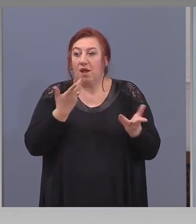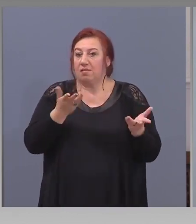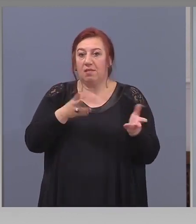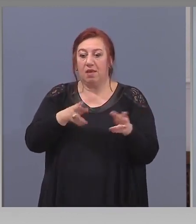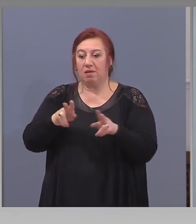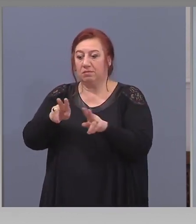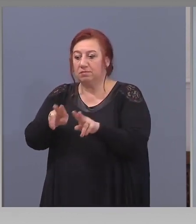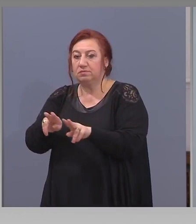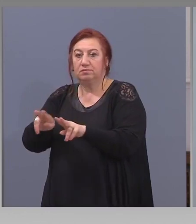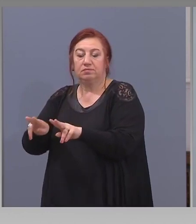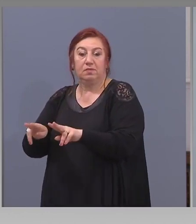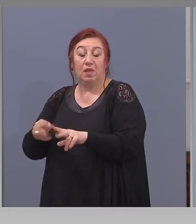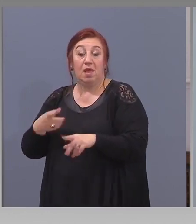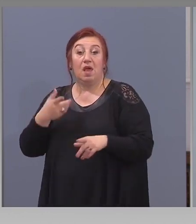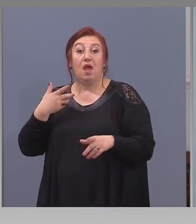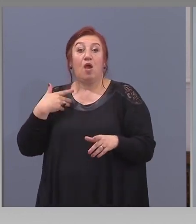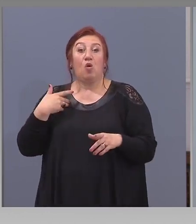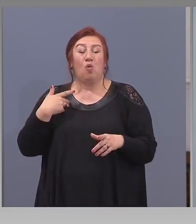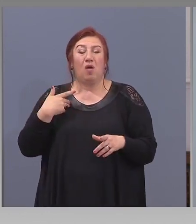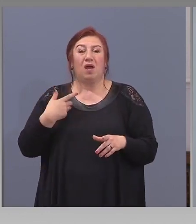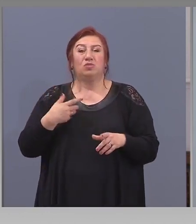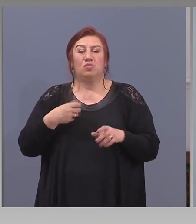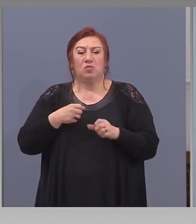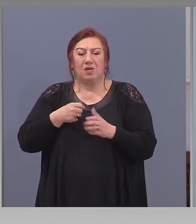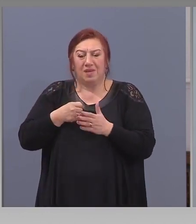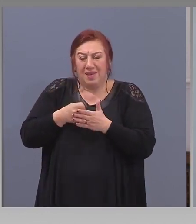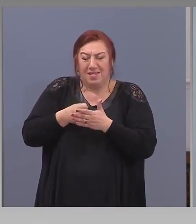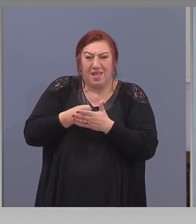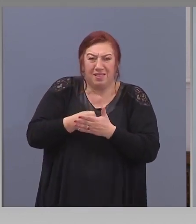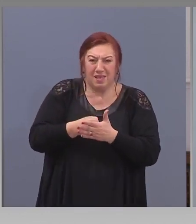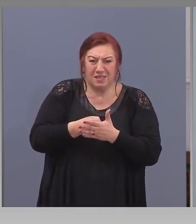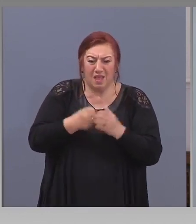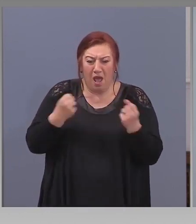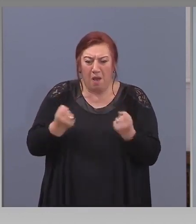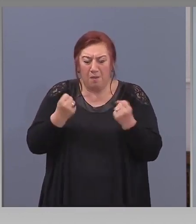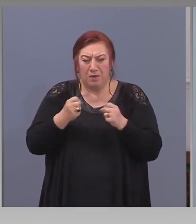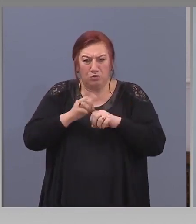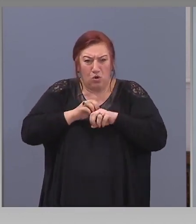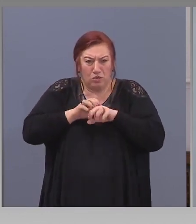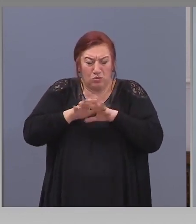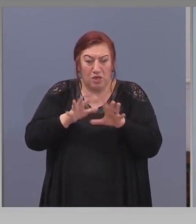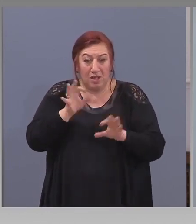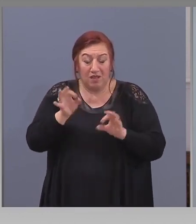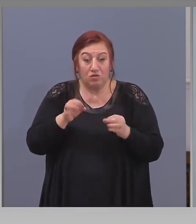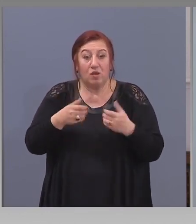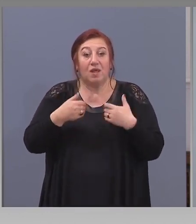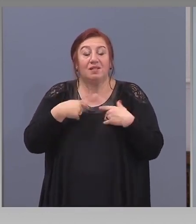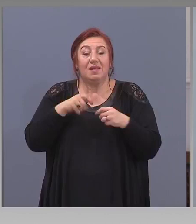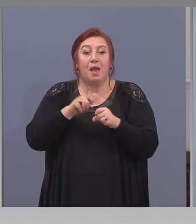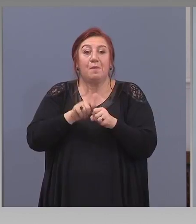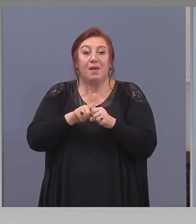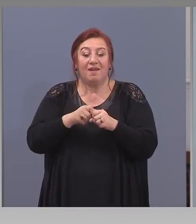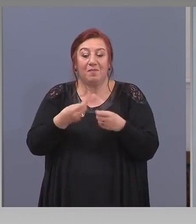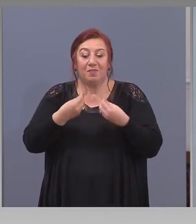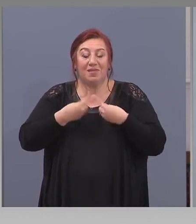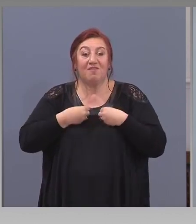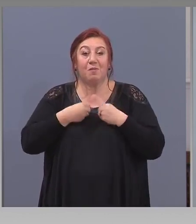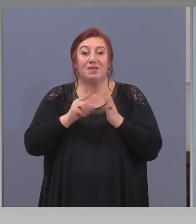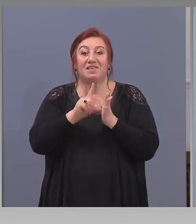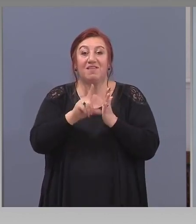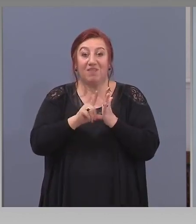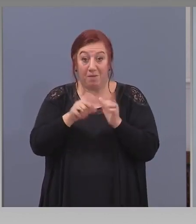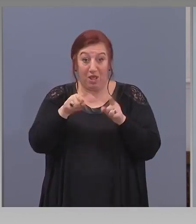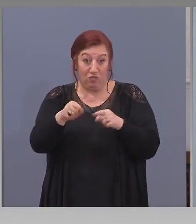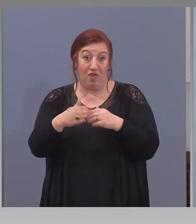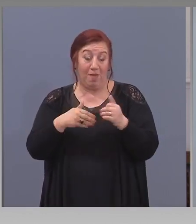Когато, натискайки буквално разпространението на вируса, ние си създаваме време. Това е тактиката.